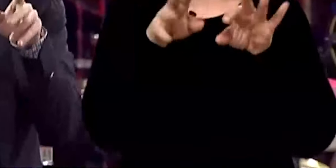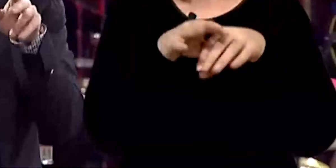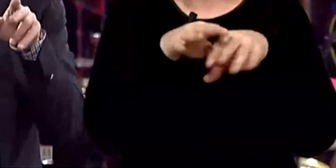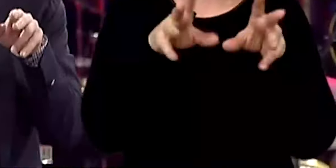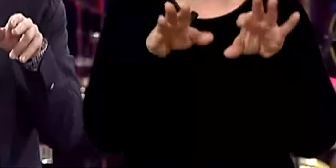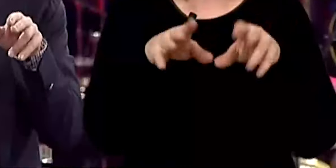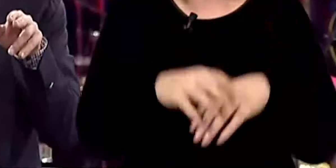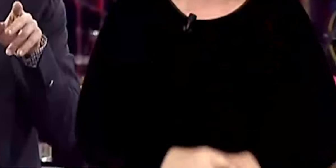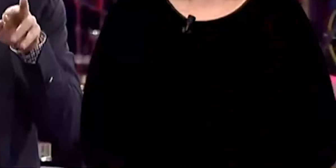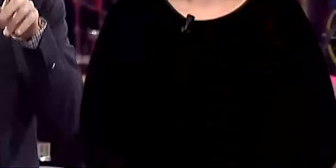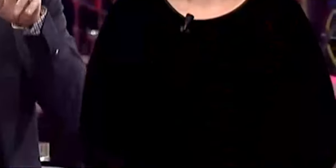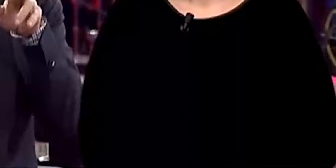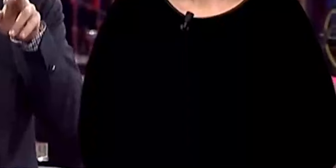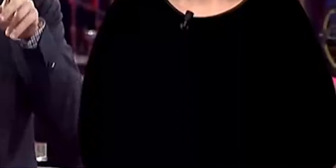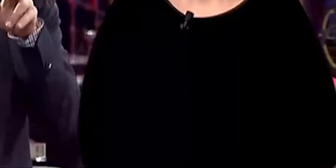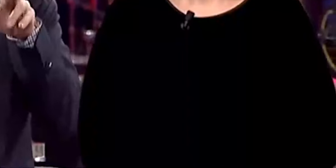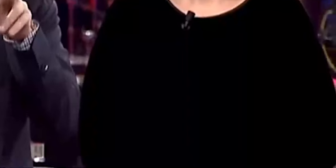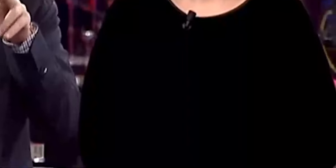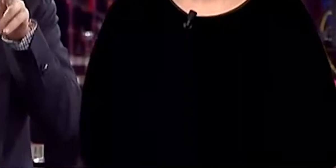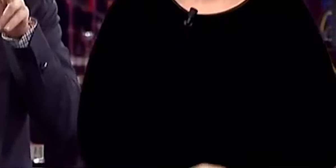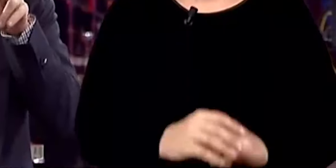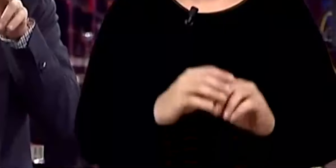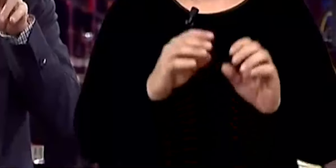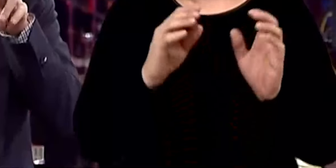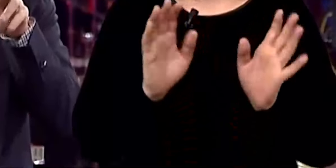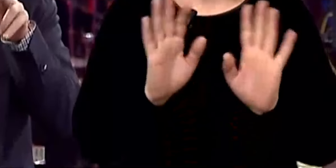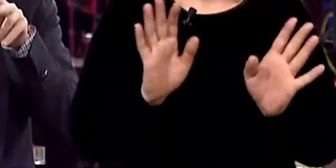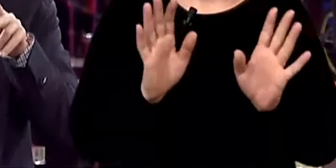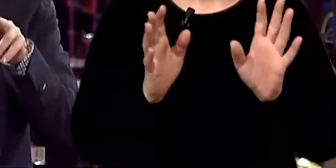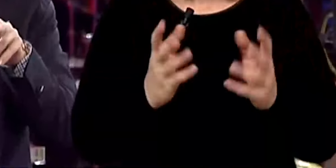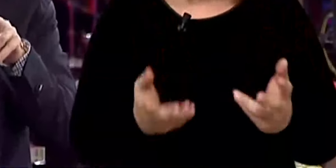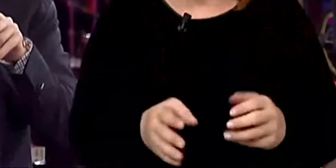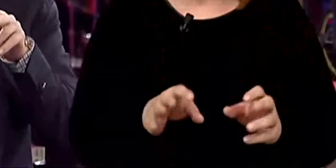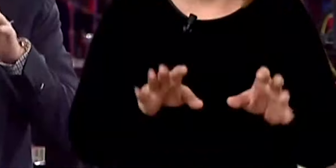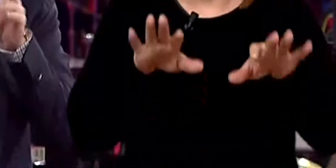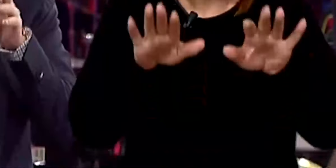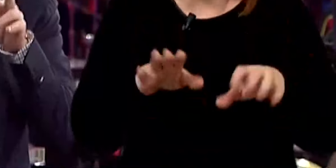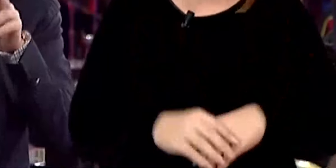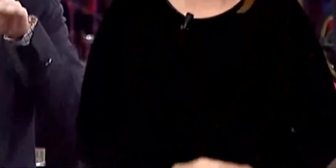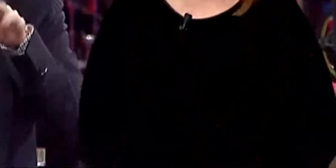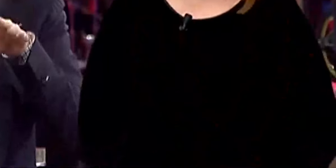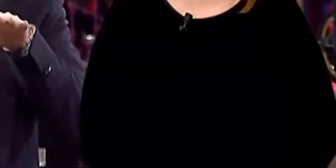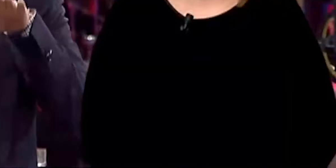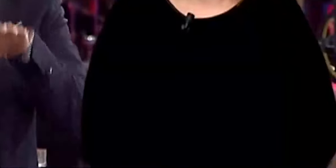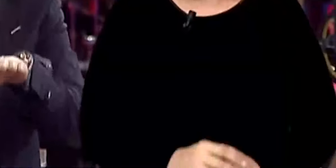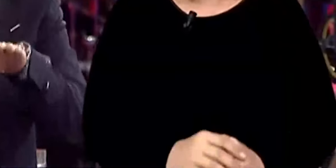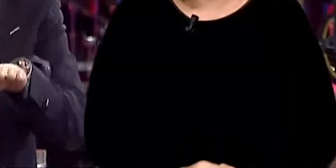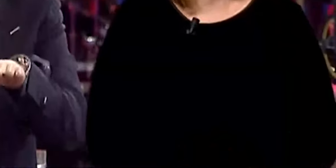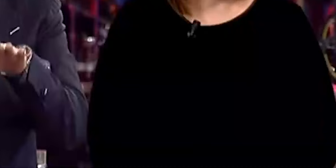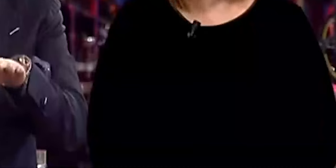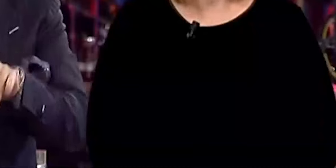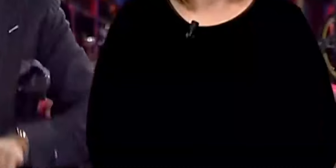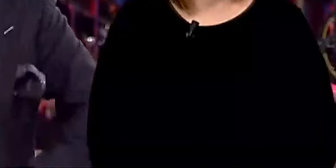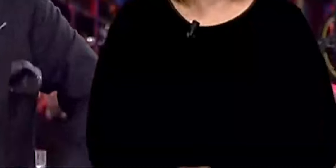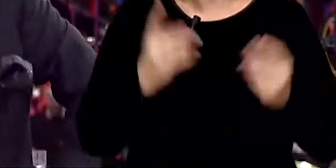bu ne? Birazcık yani henüz tam karar veremedi kelimeye demek mi? Evet yani evet. Biraz